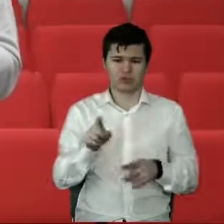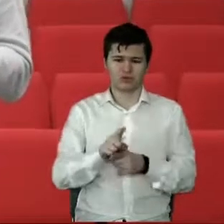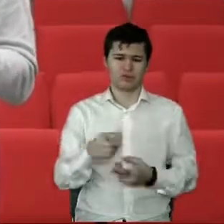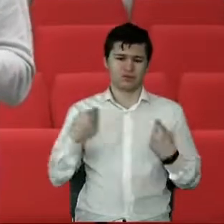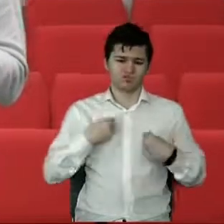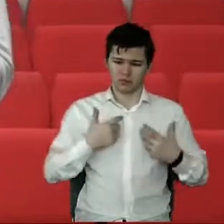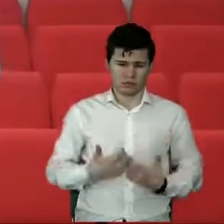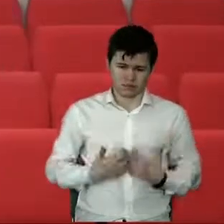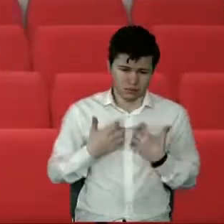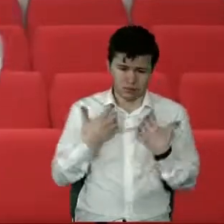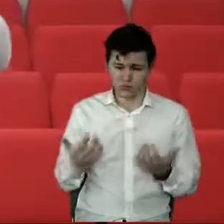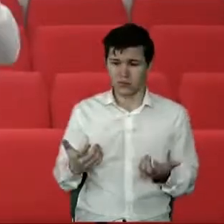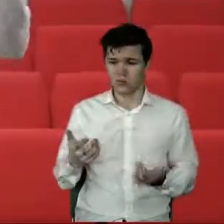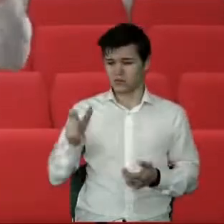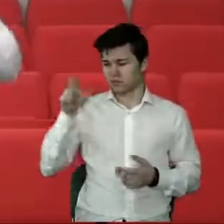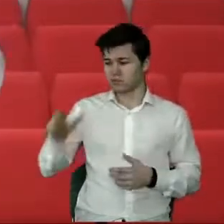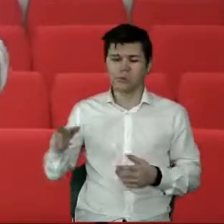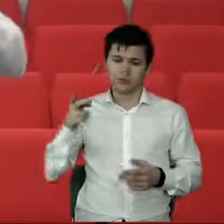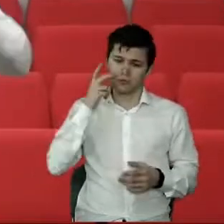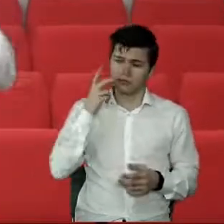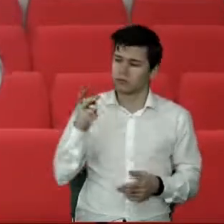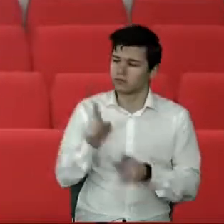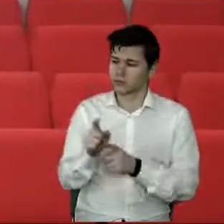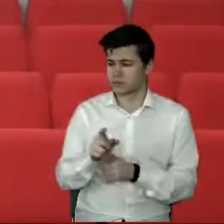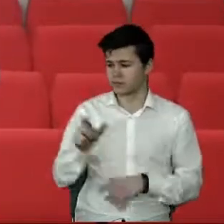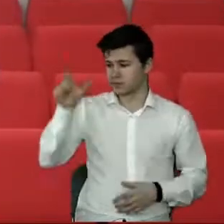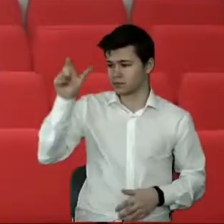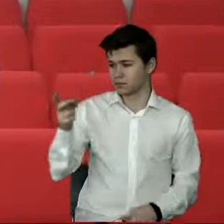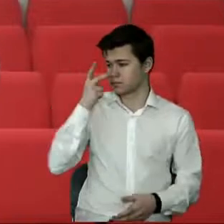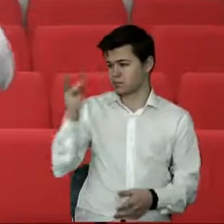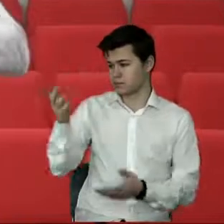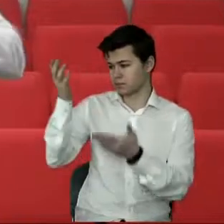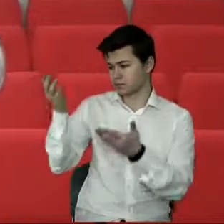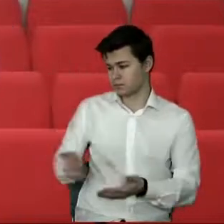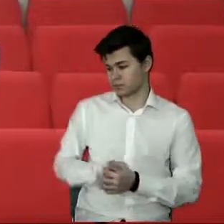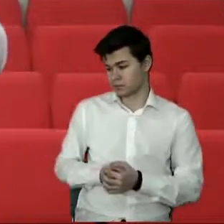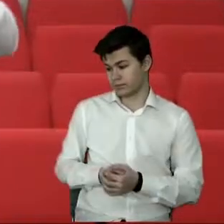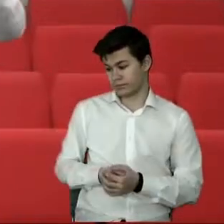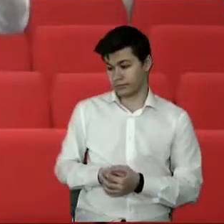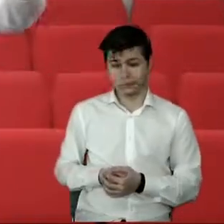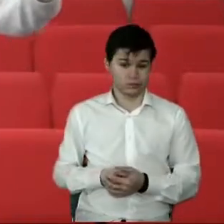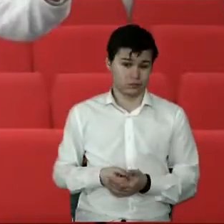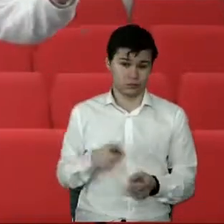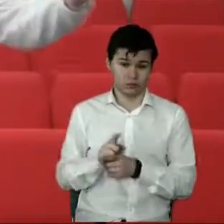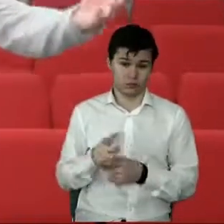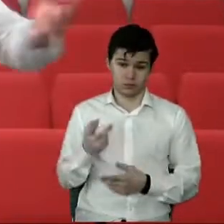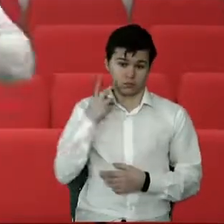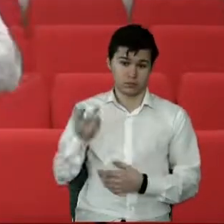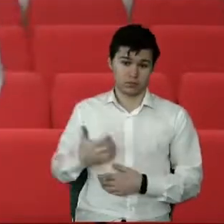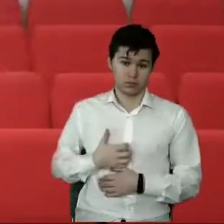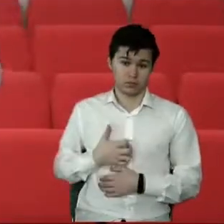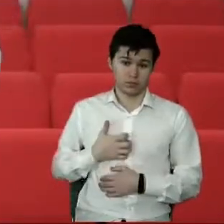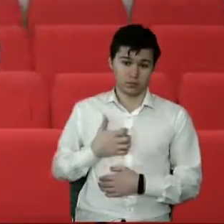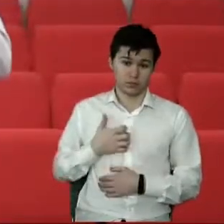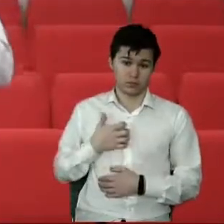Ничего не скажешь сбоку, что это какой-то великий человек, это великий пророк. Не скажешь сбоку, что вот у него какой-то очень